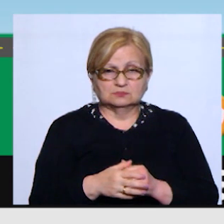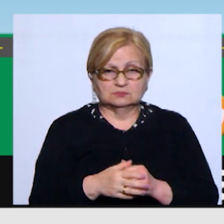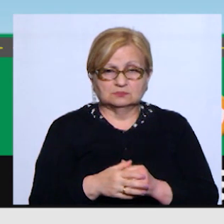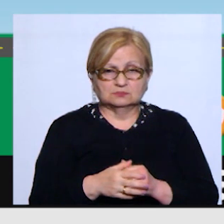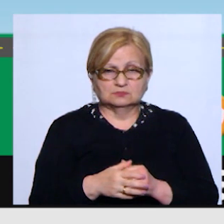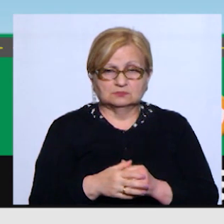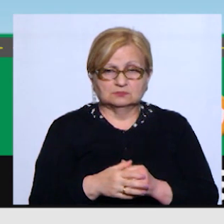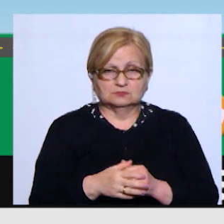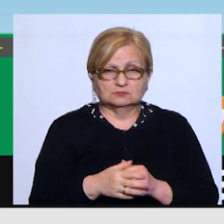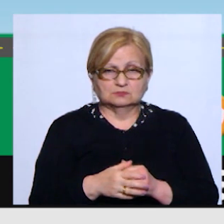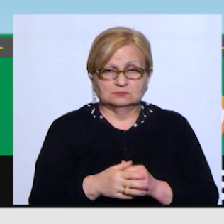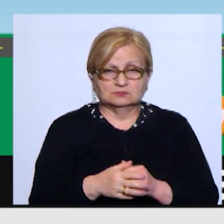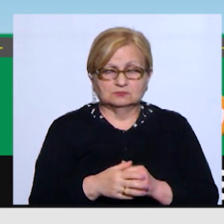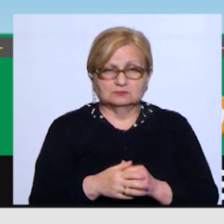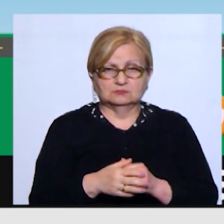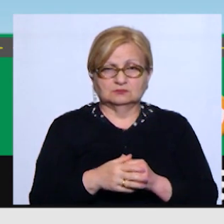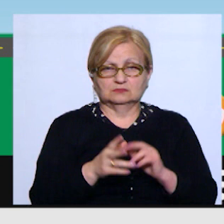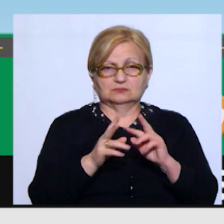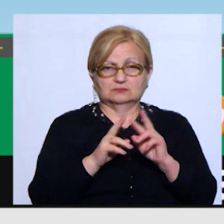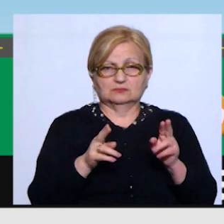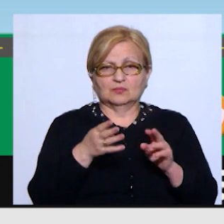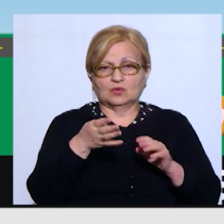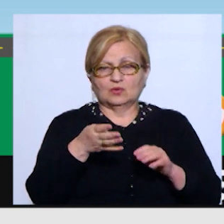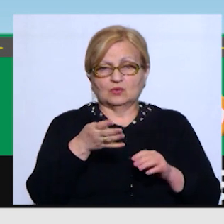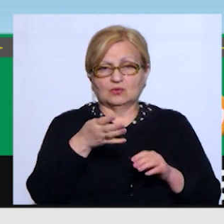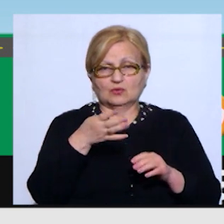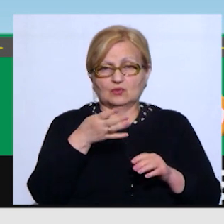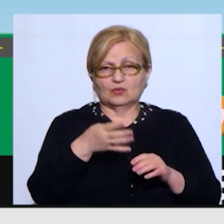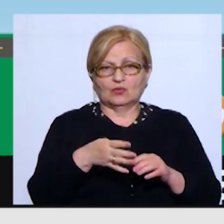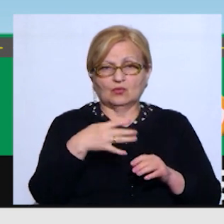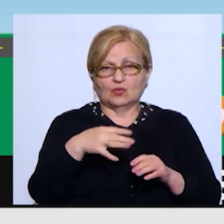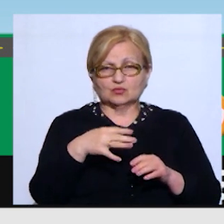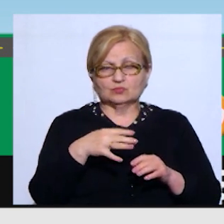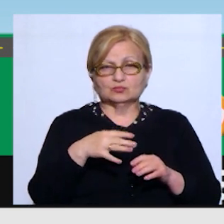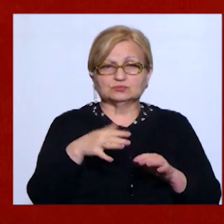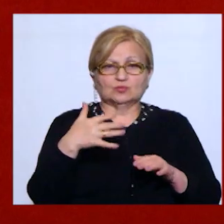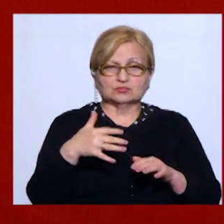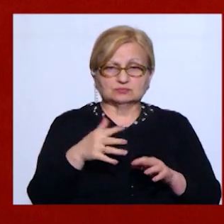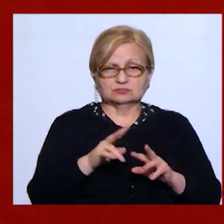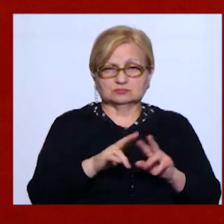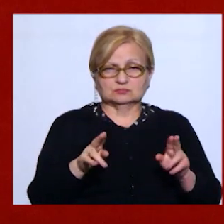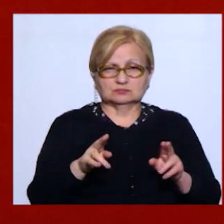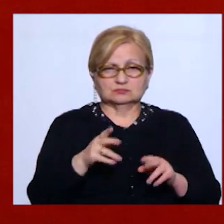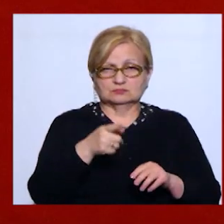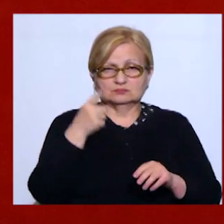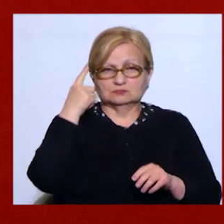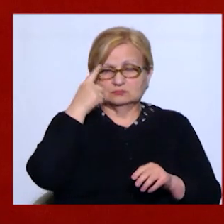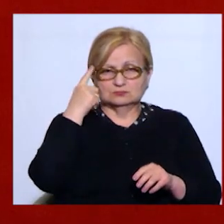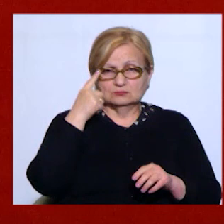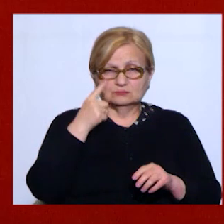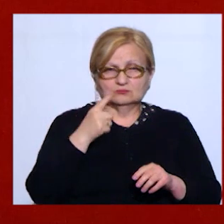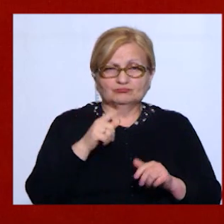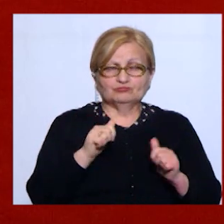ახლა ნახეთ, ისე უკან დაიწყო, ხო? აი 50 ისევ 40 სადაც იყო, იქ დაიწყო. ანუ იფიქრეთ ახლა